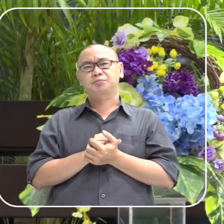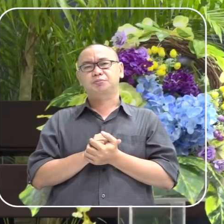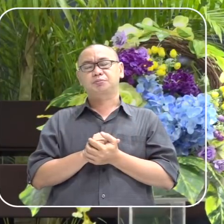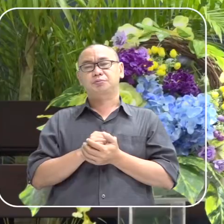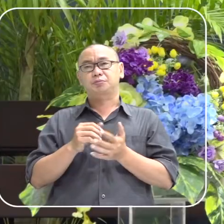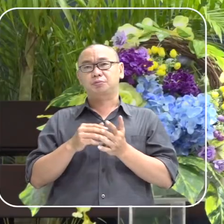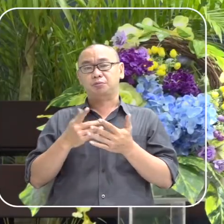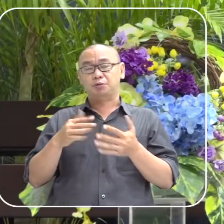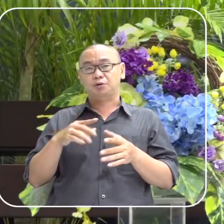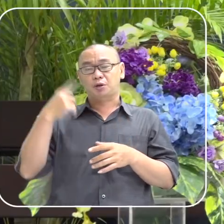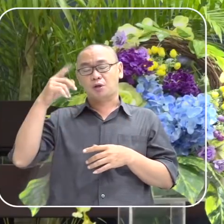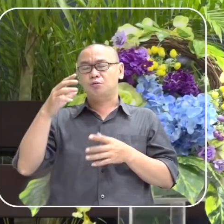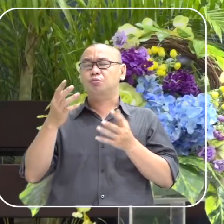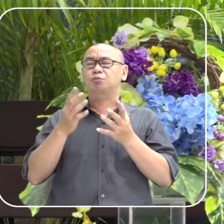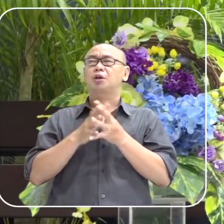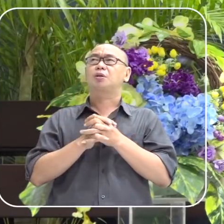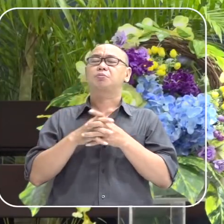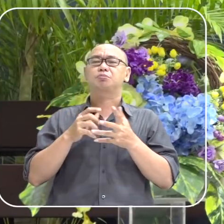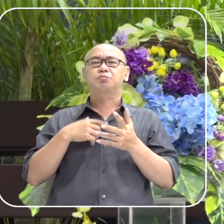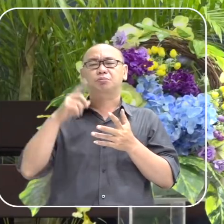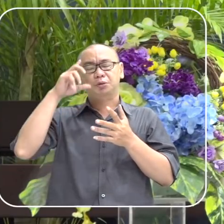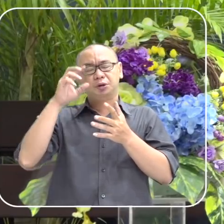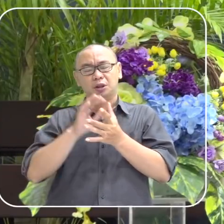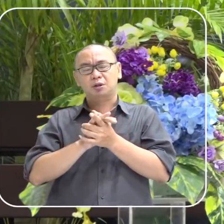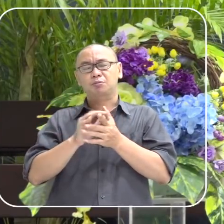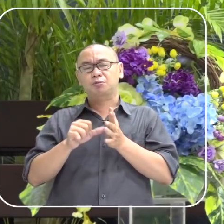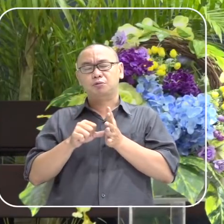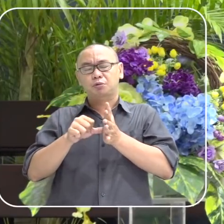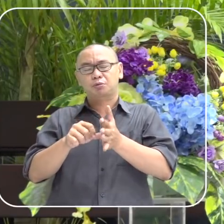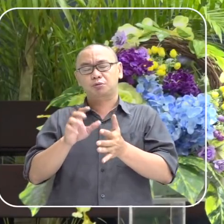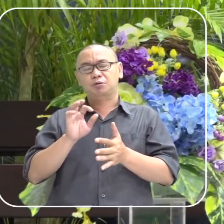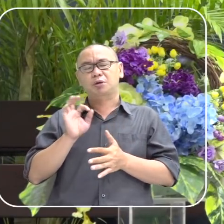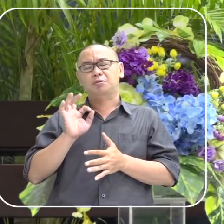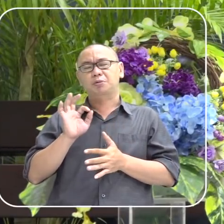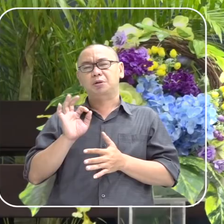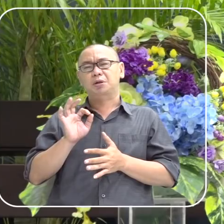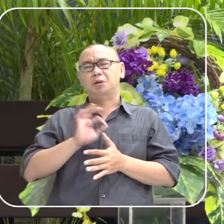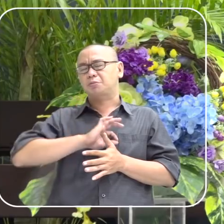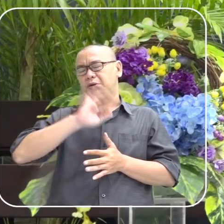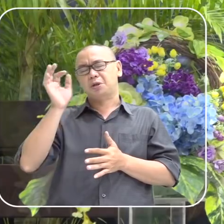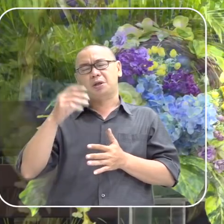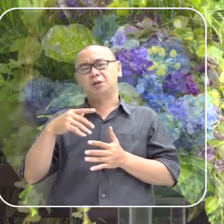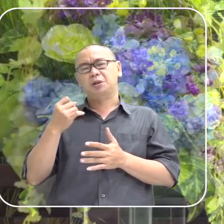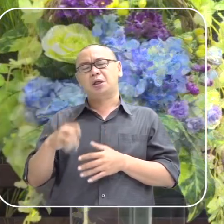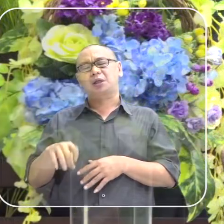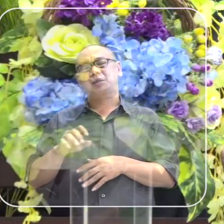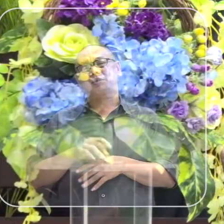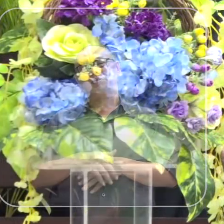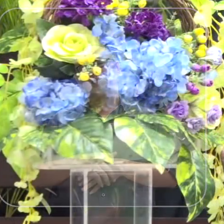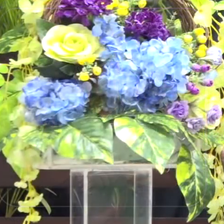ini. Kuatkanlah mereka juga untuk selalu berharap dan percaya akan pertolongan-Mu yang tidak pernah